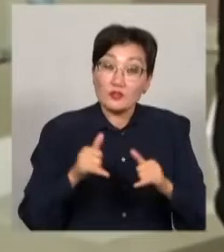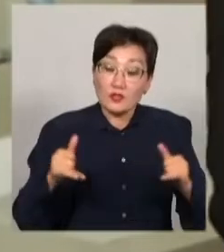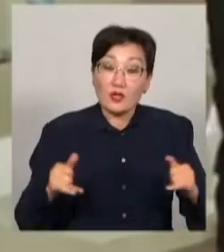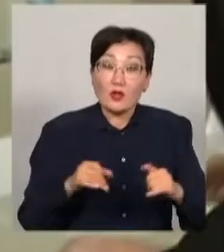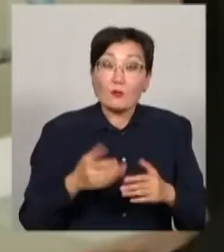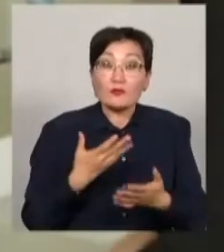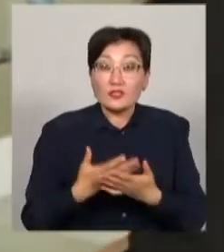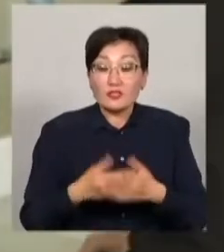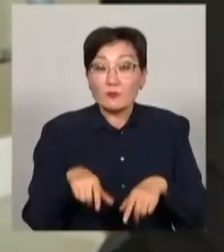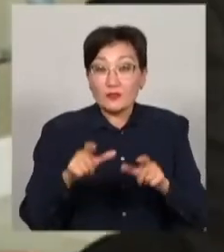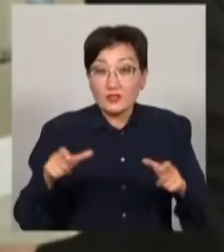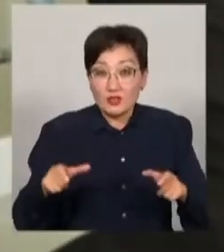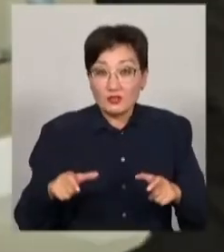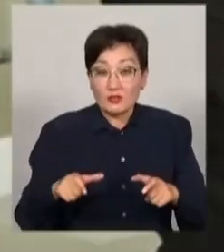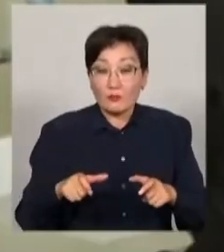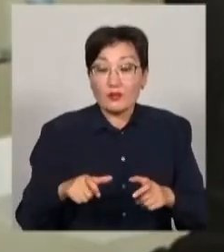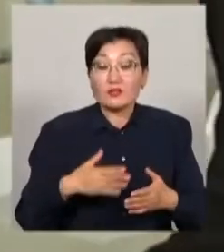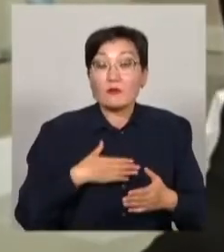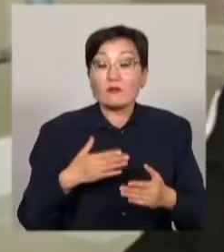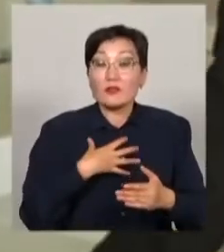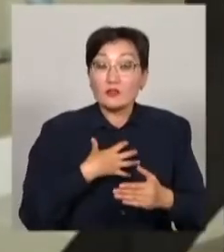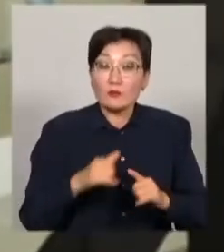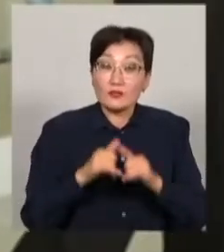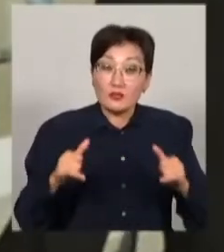и проявлению гражданской позиции. Поэтому важно